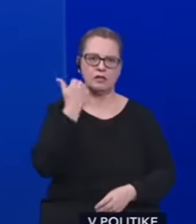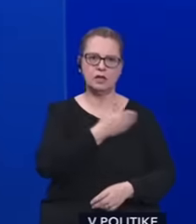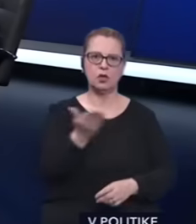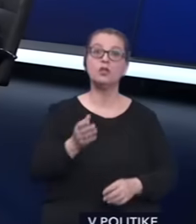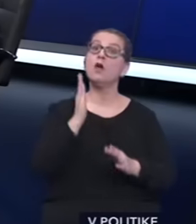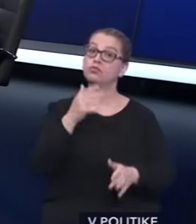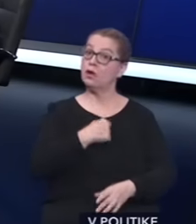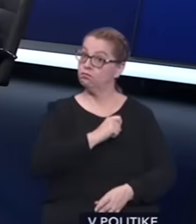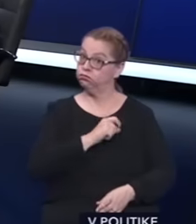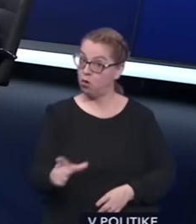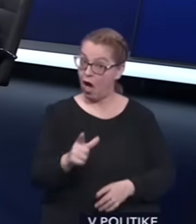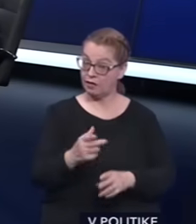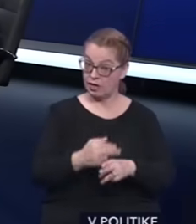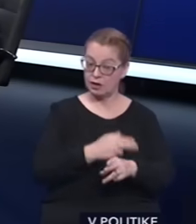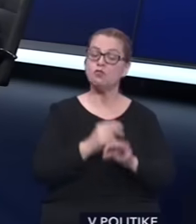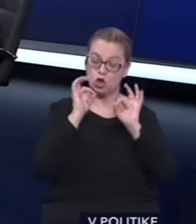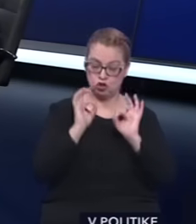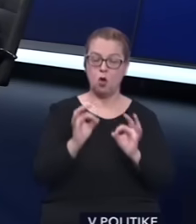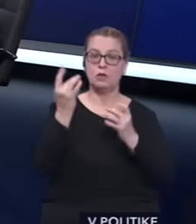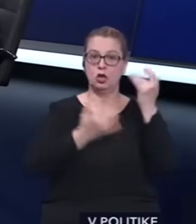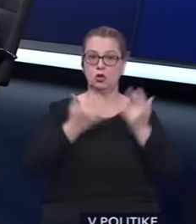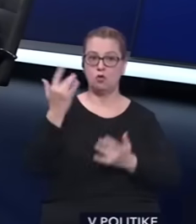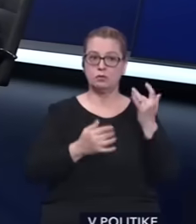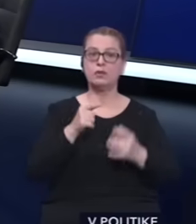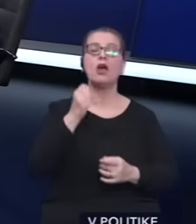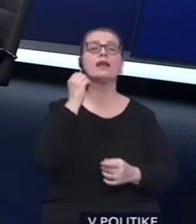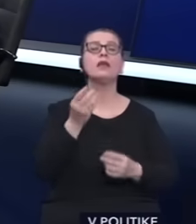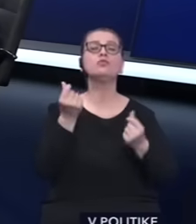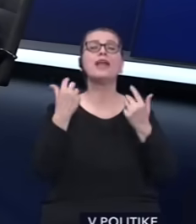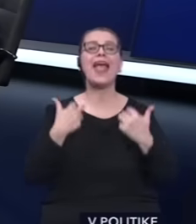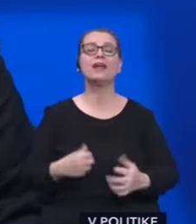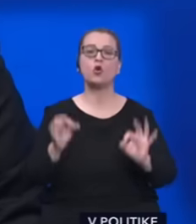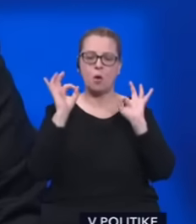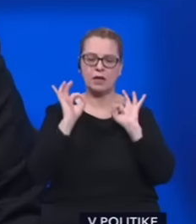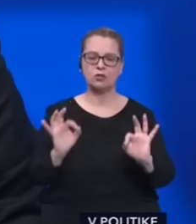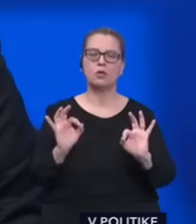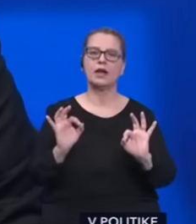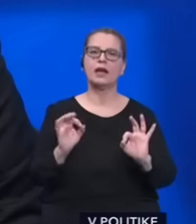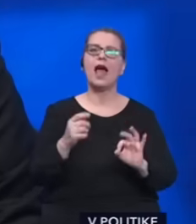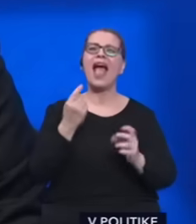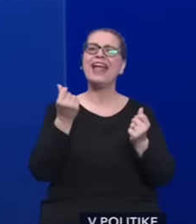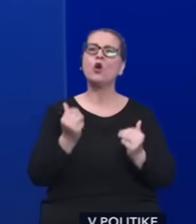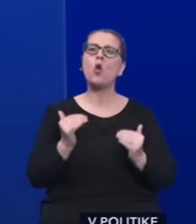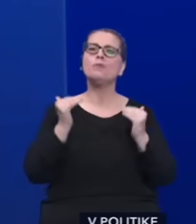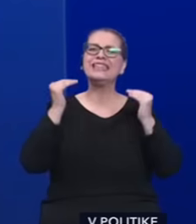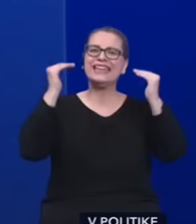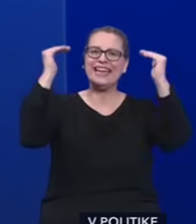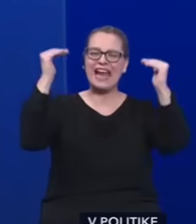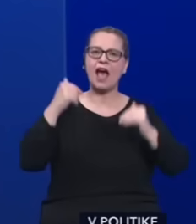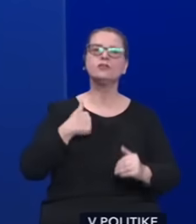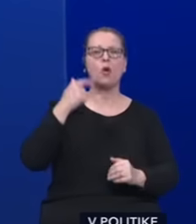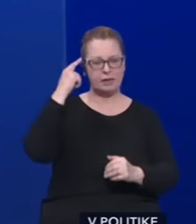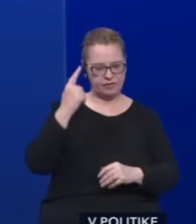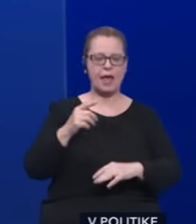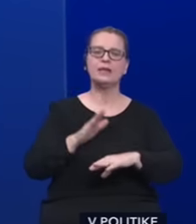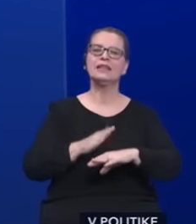aj dobrý rozpočet, a ten bude iba, keď budeme mať ekonomiku. Ja takže rozumiem. Tá istota ešte nejakého ekonomického rastu, to je to, čo vieme zabezpečiť my,